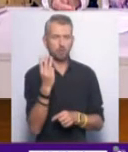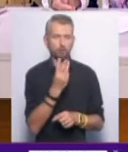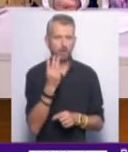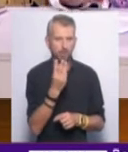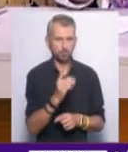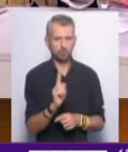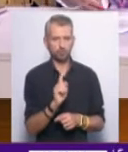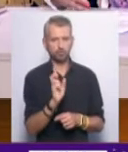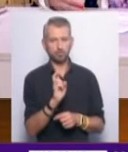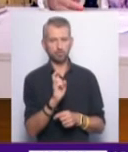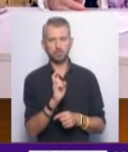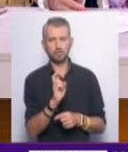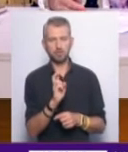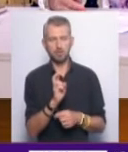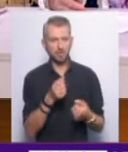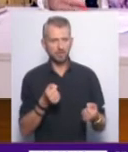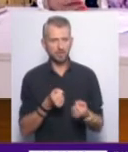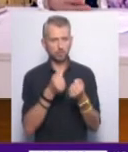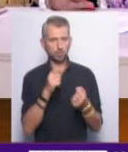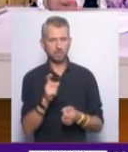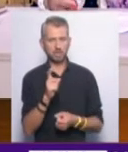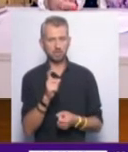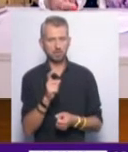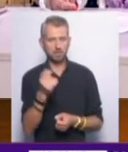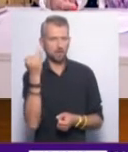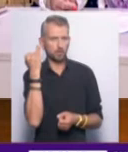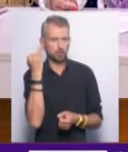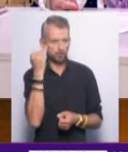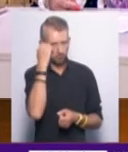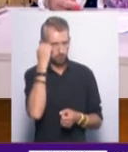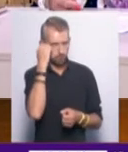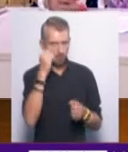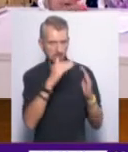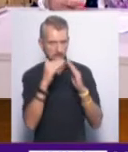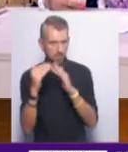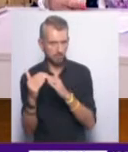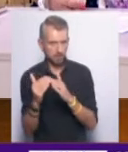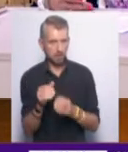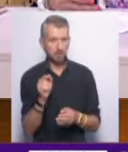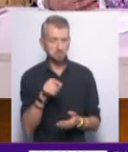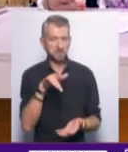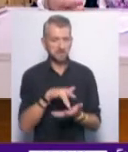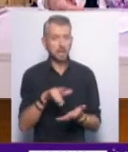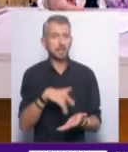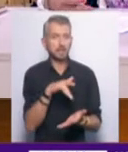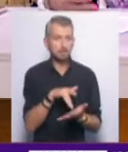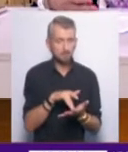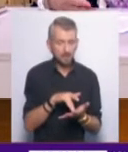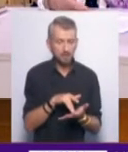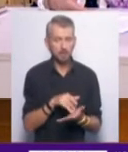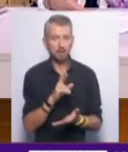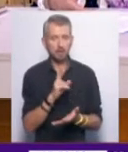щоб десь стикнутися з історичними пам'ятками. А тому центр міста, по мірі того, як